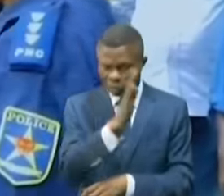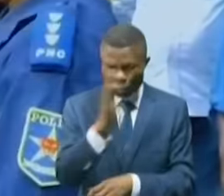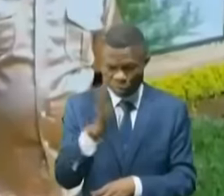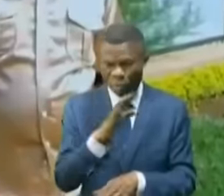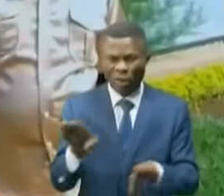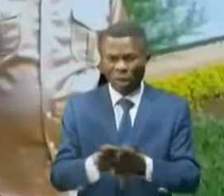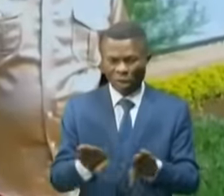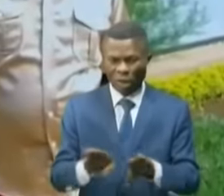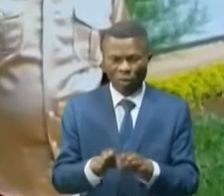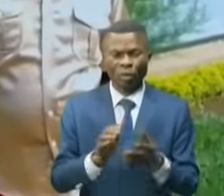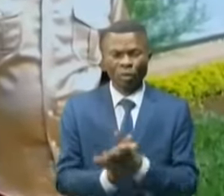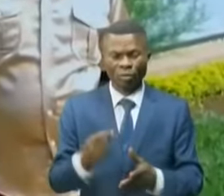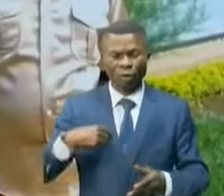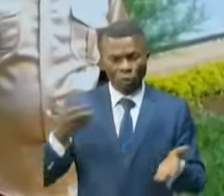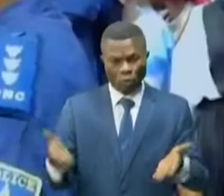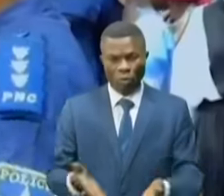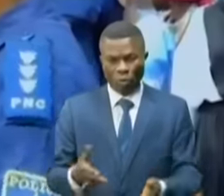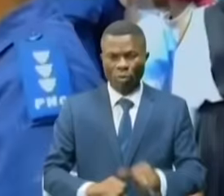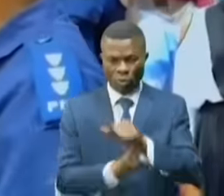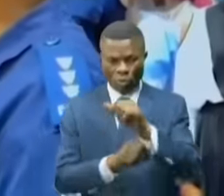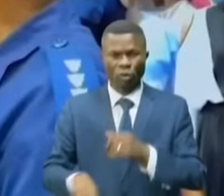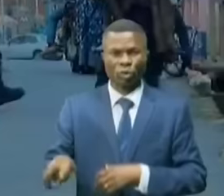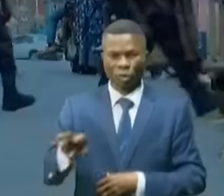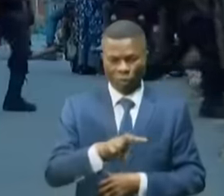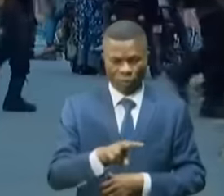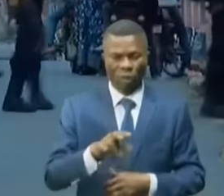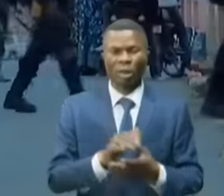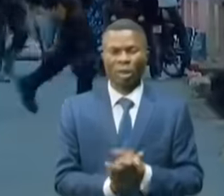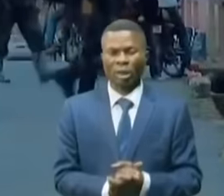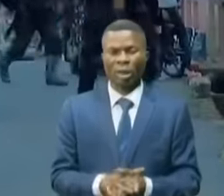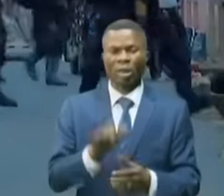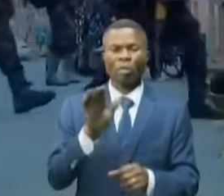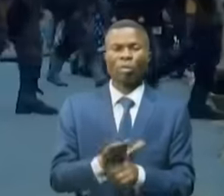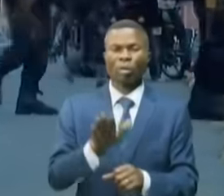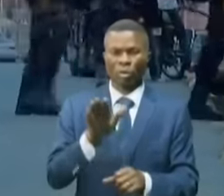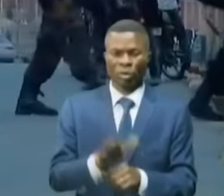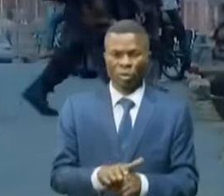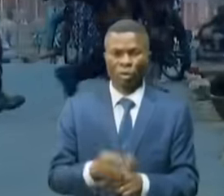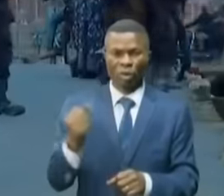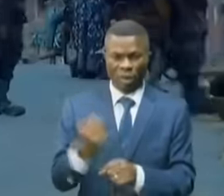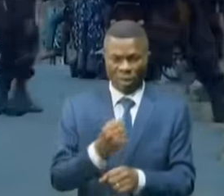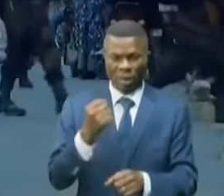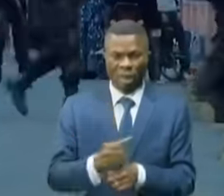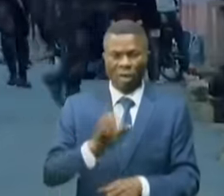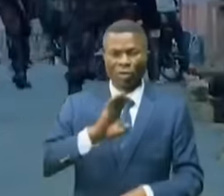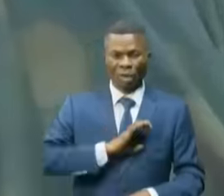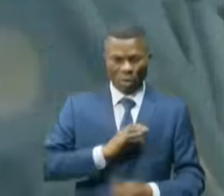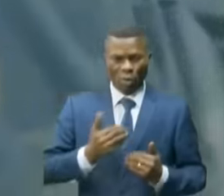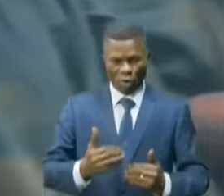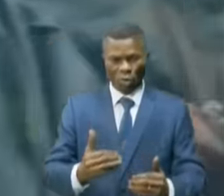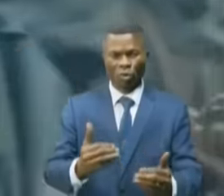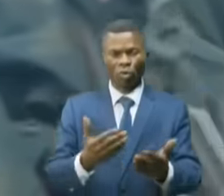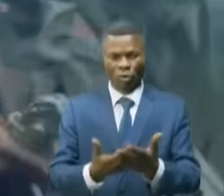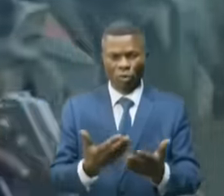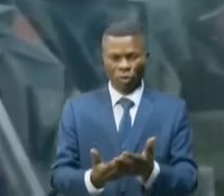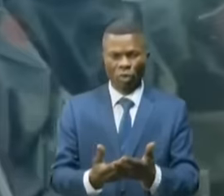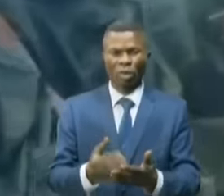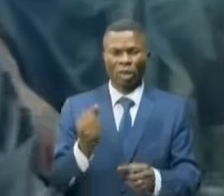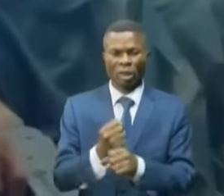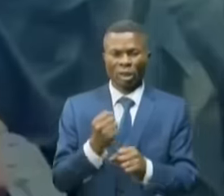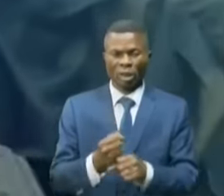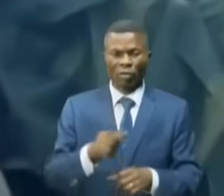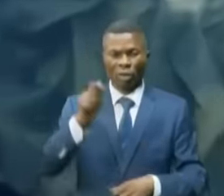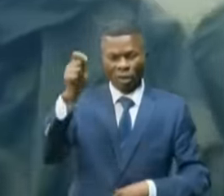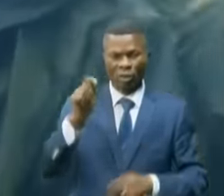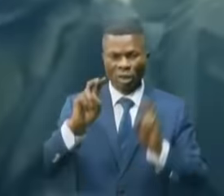pluie ou pas. Nous sommes là pour vous. Signalons que plusieurs opérations sont menées actuellement par les services de l'ordre en